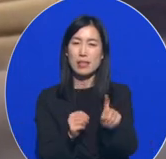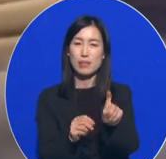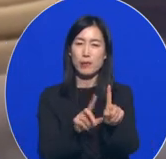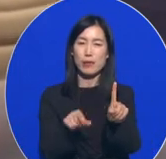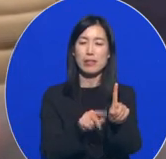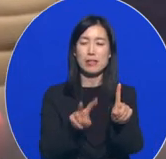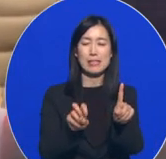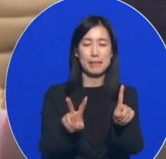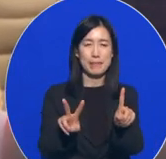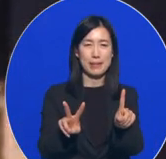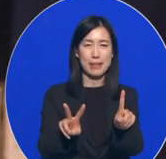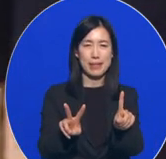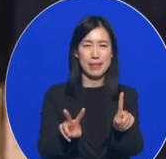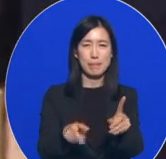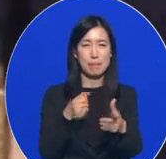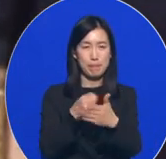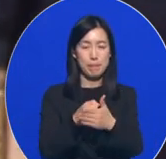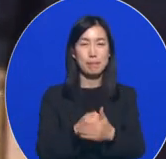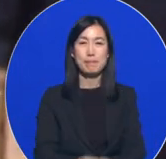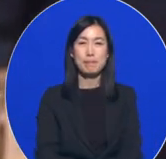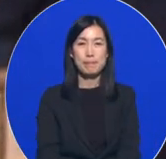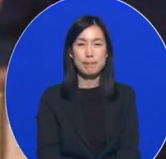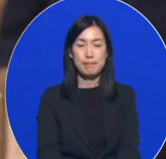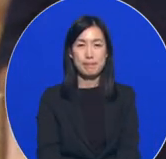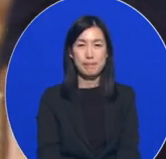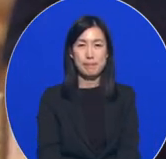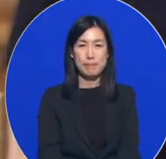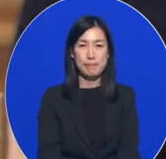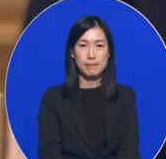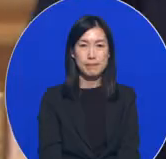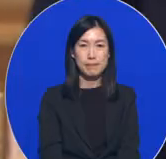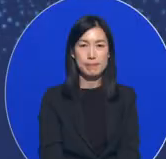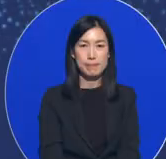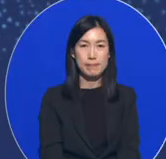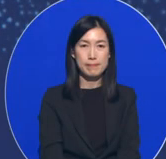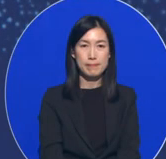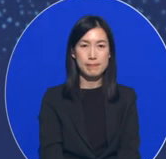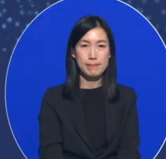거라고 적시했습니다 KTV 김경호입니다